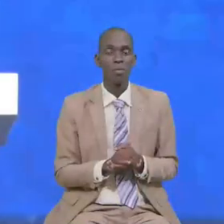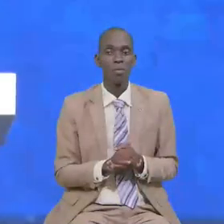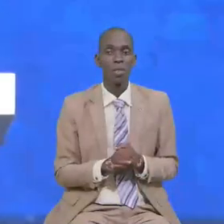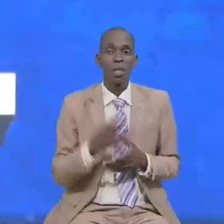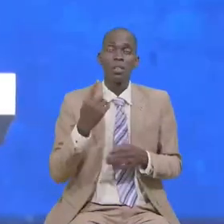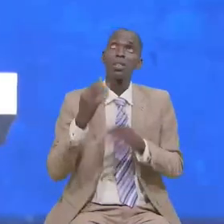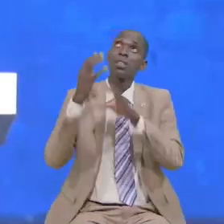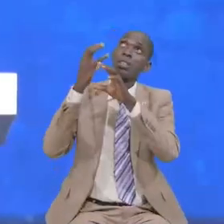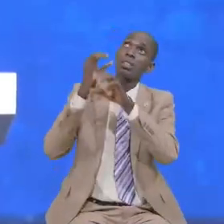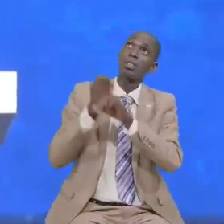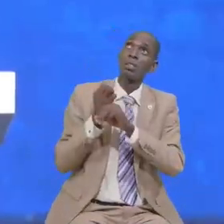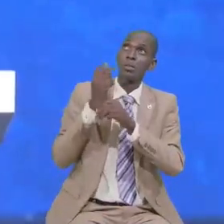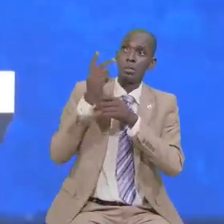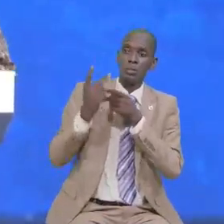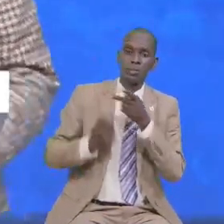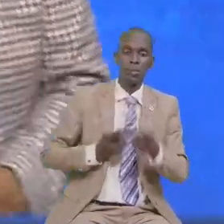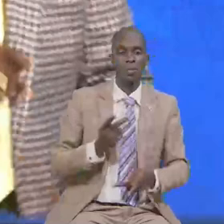La visite reçue,